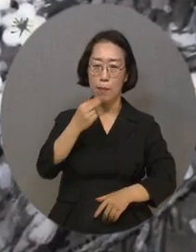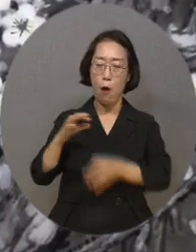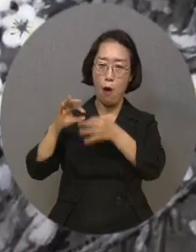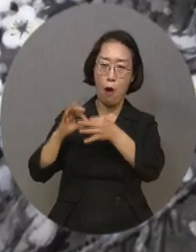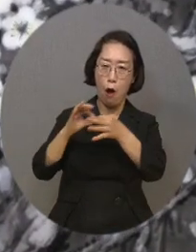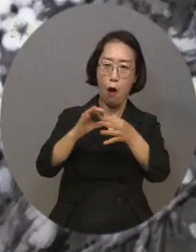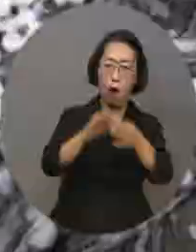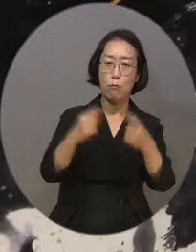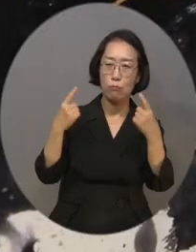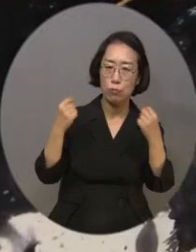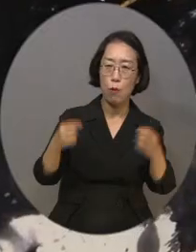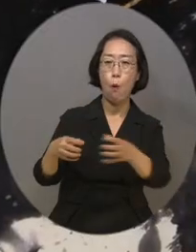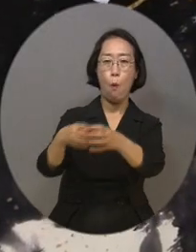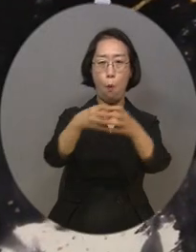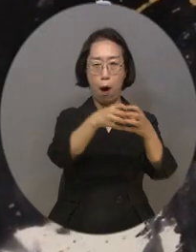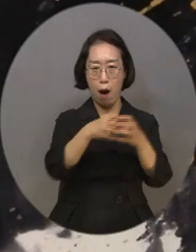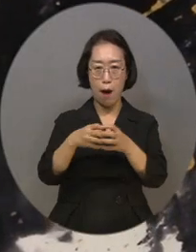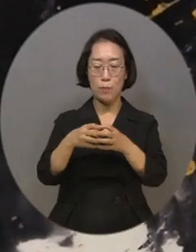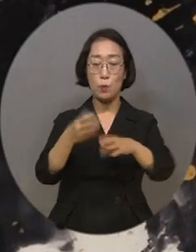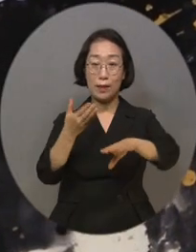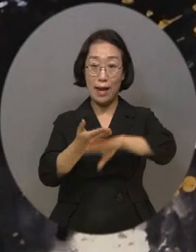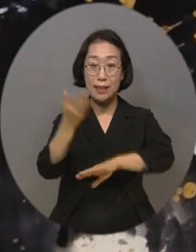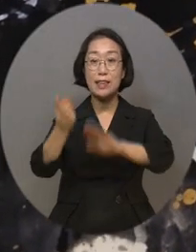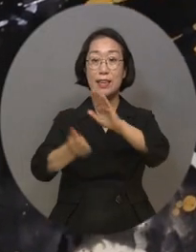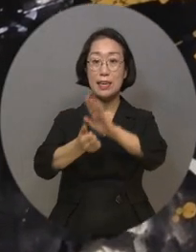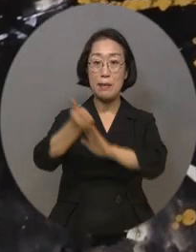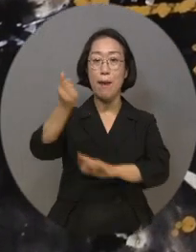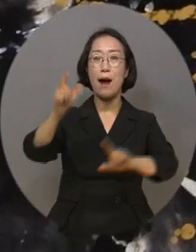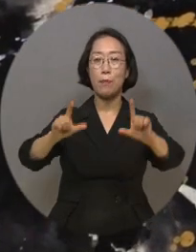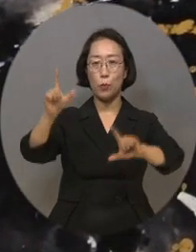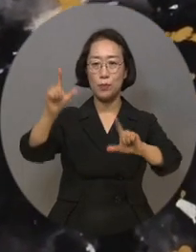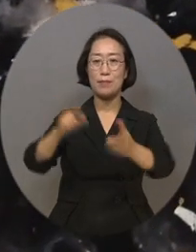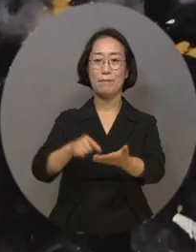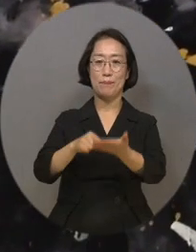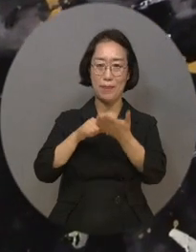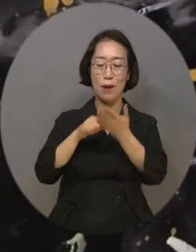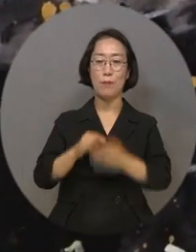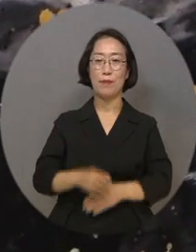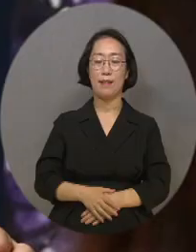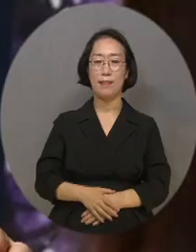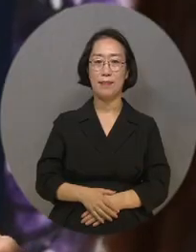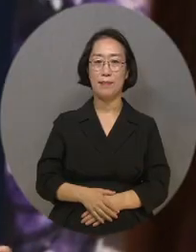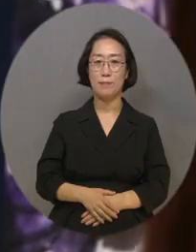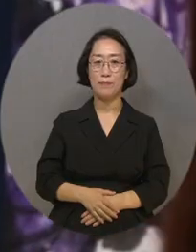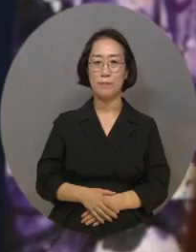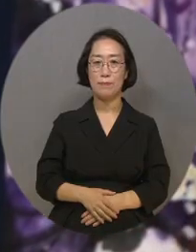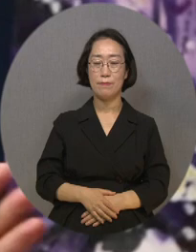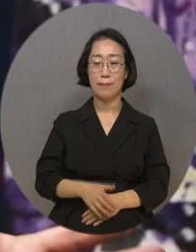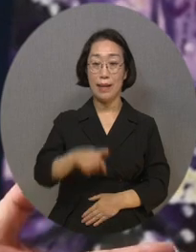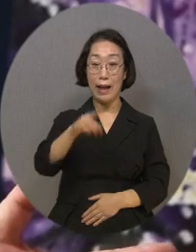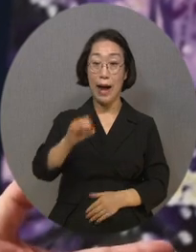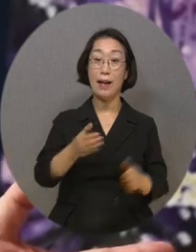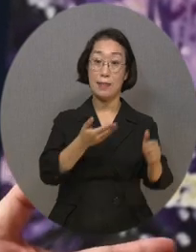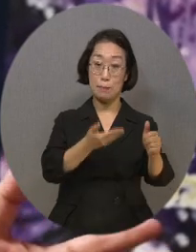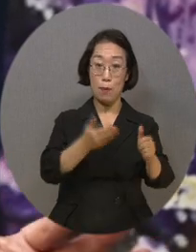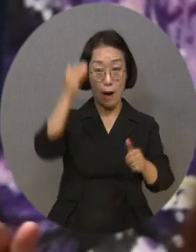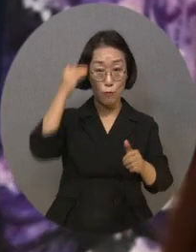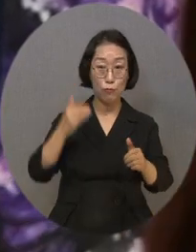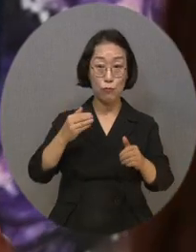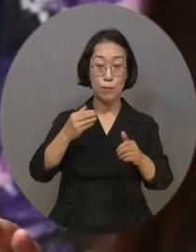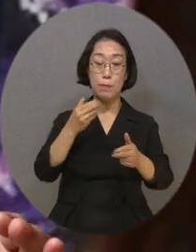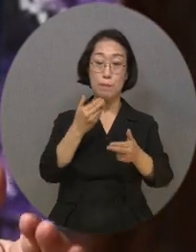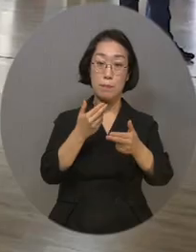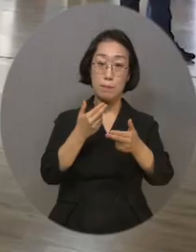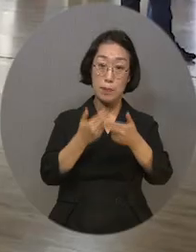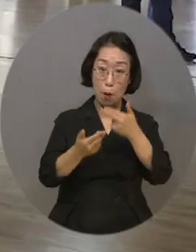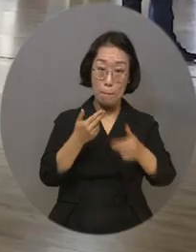연속성과 화합 또 다른 희망의 메시지로 전하고 있습니다. 강근복 작가는 한국미술협회